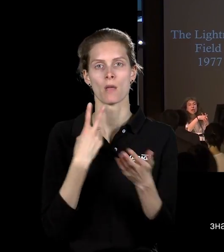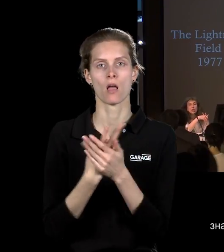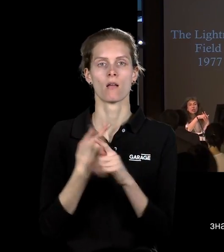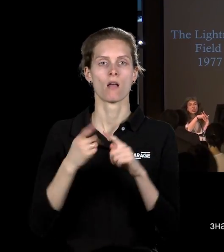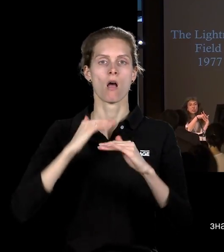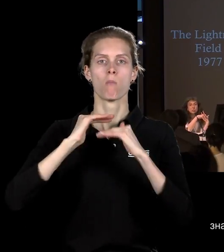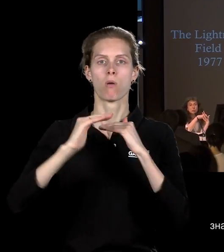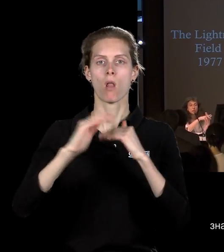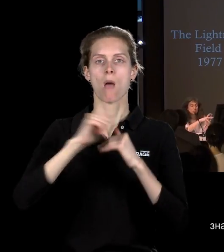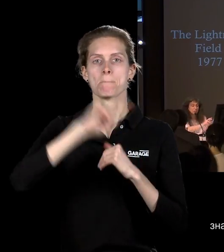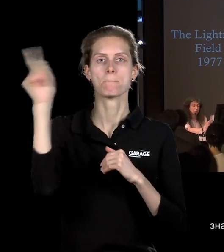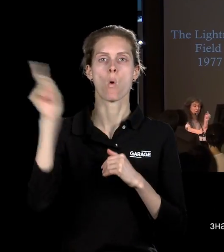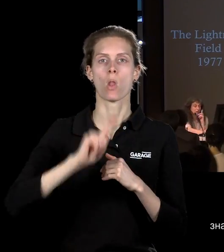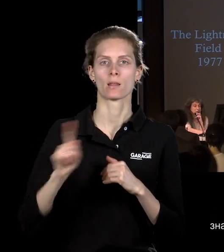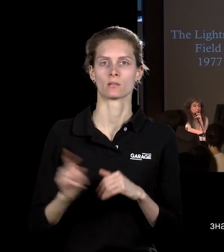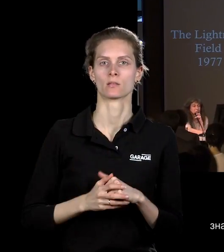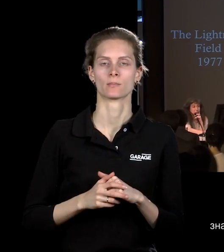молний».